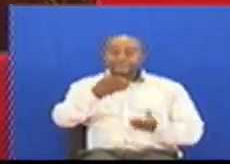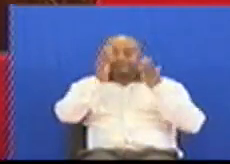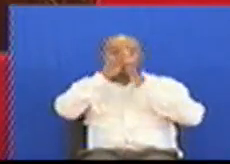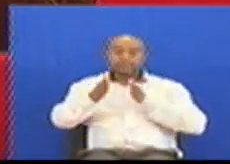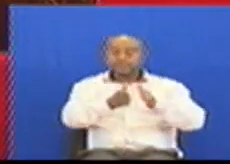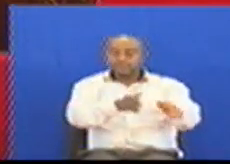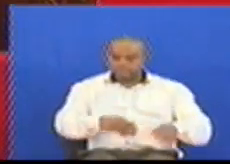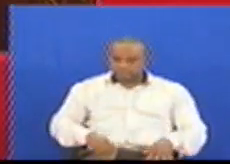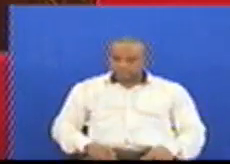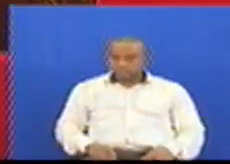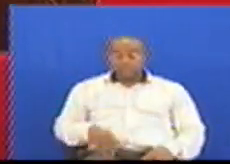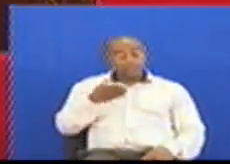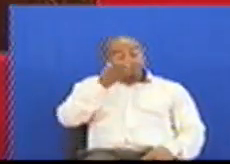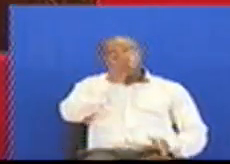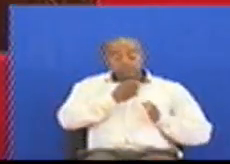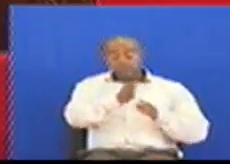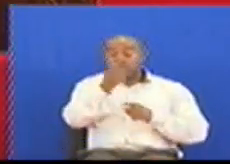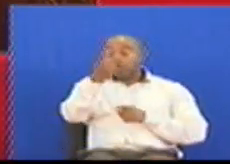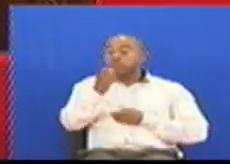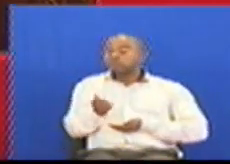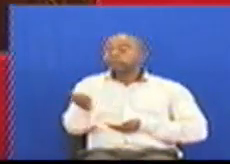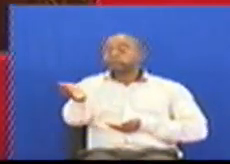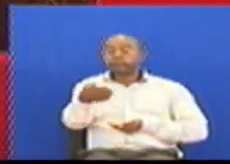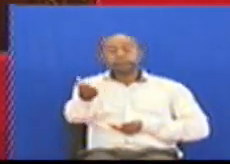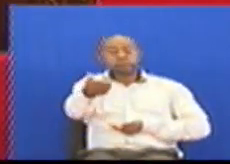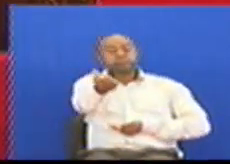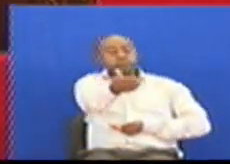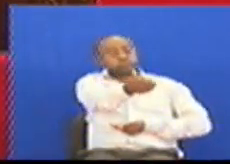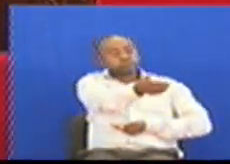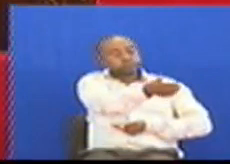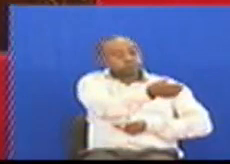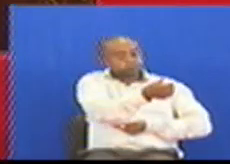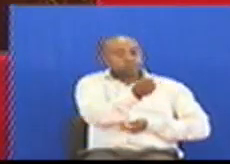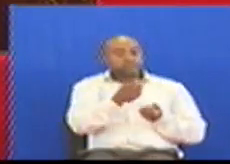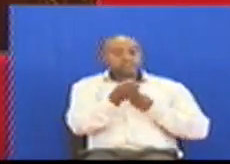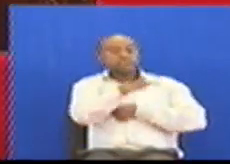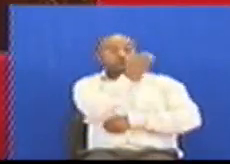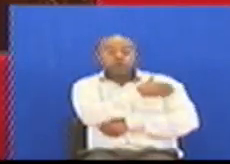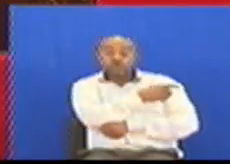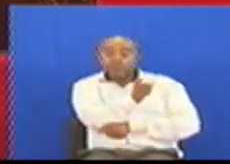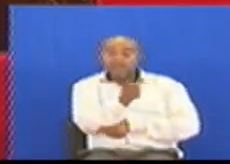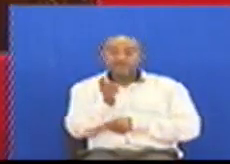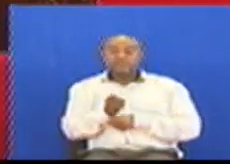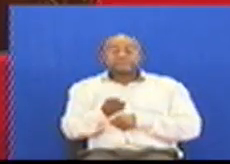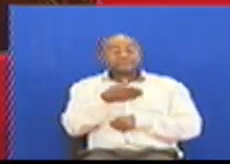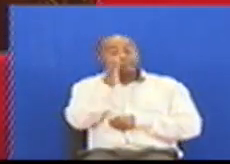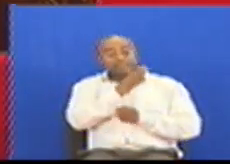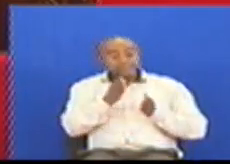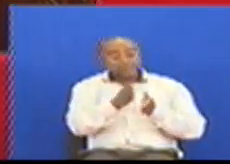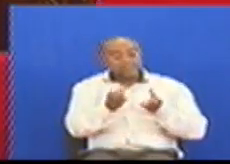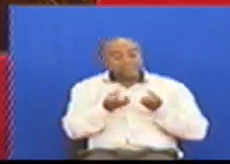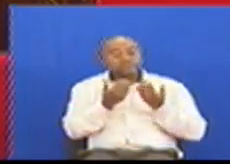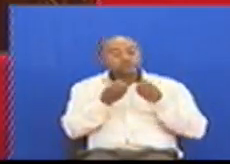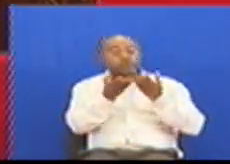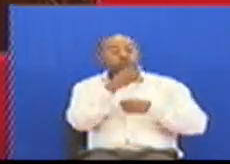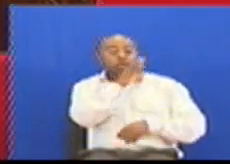kukusanya kodi, lakini pia kutoa huduma, lakini pia zimekuwa zikitengeneza ajira kwa wananchi wetu, hususan